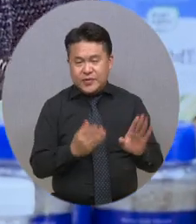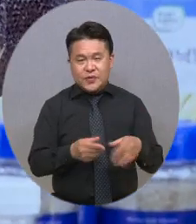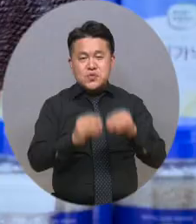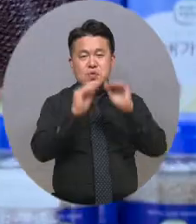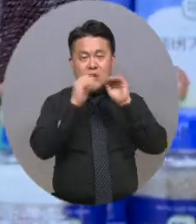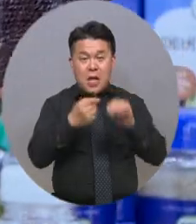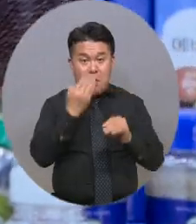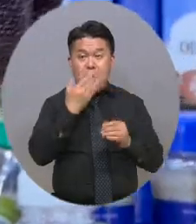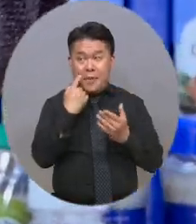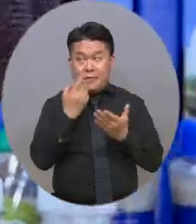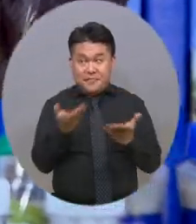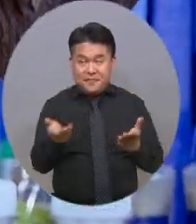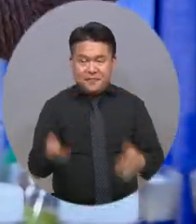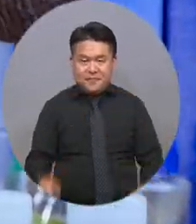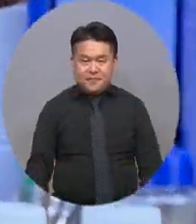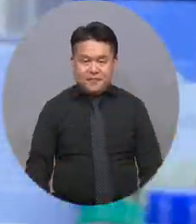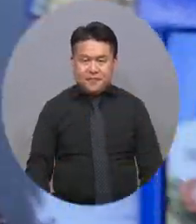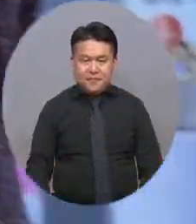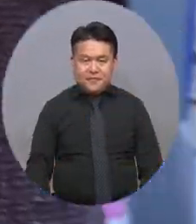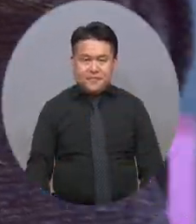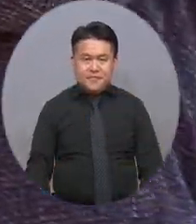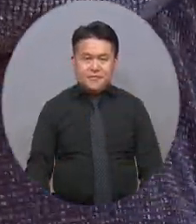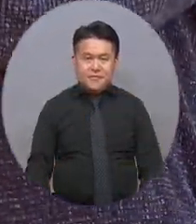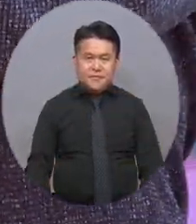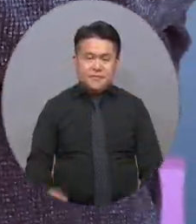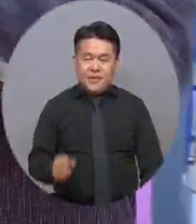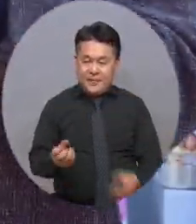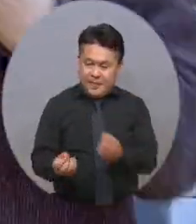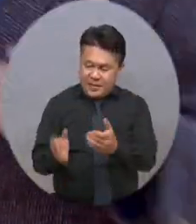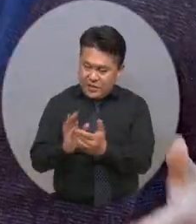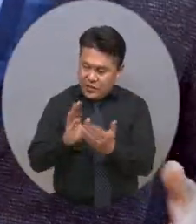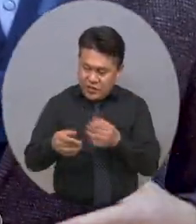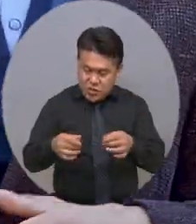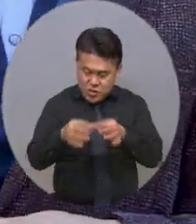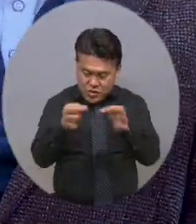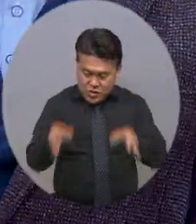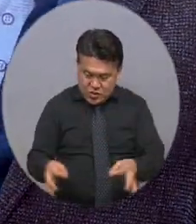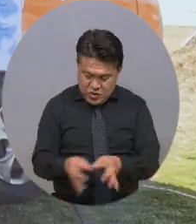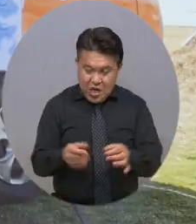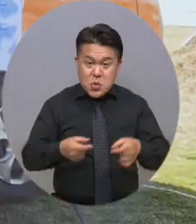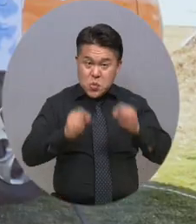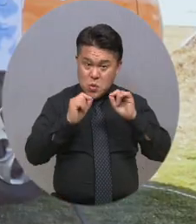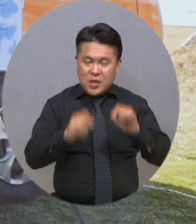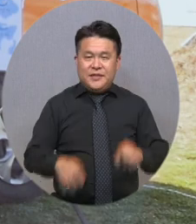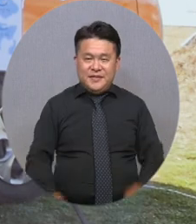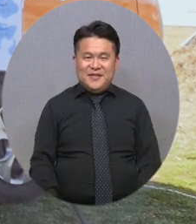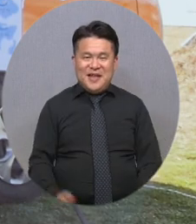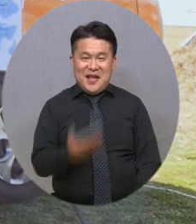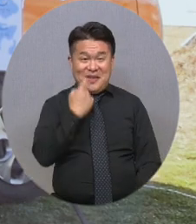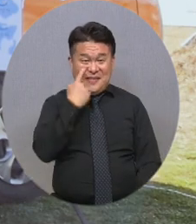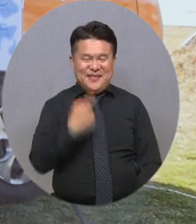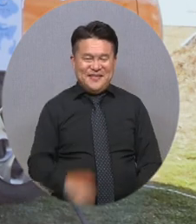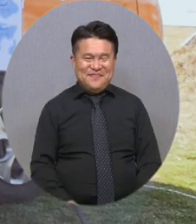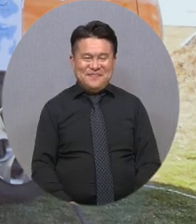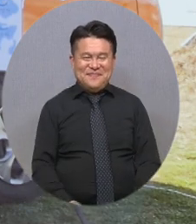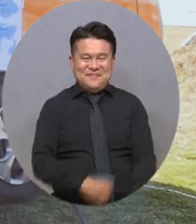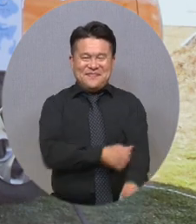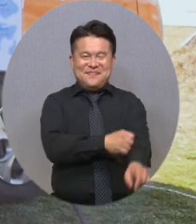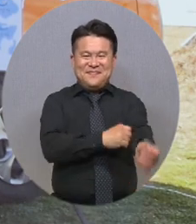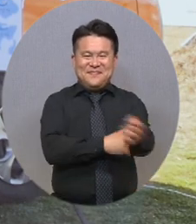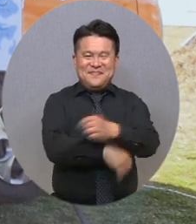한번 드셔보실래요? 아, 이렇게 상한 버섯을 다려서 아까 소고기 드셨으니까 이거 드시면은 상한 버섯이네.